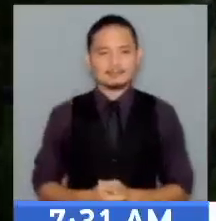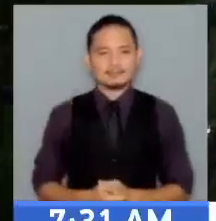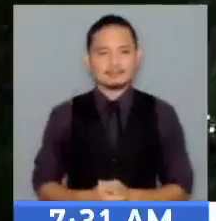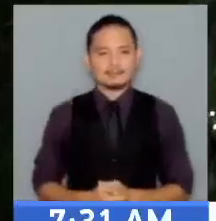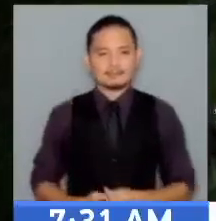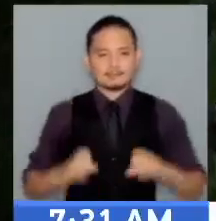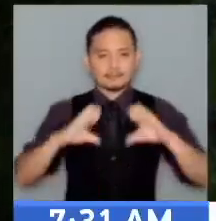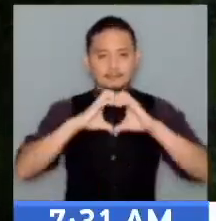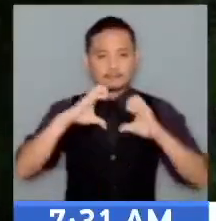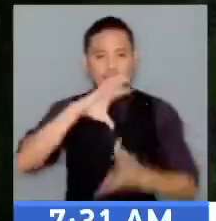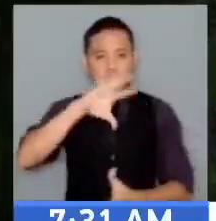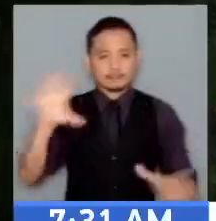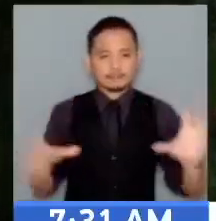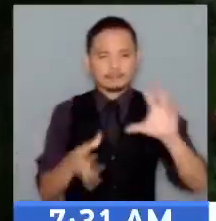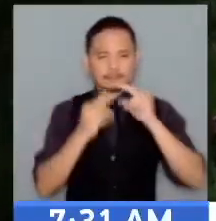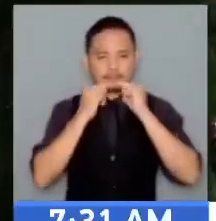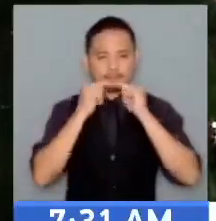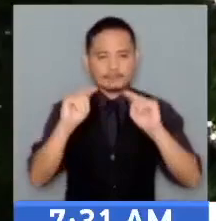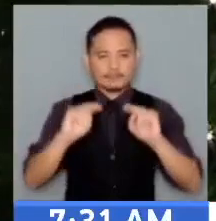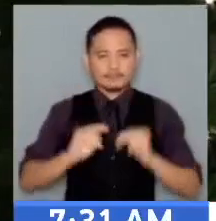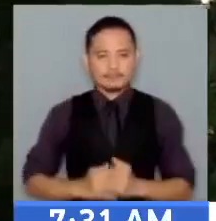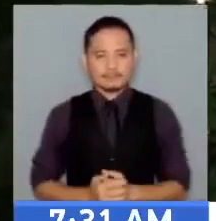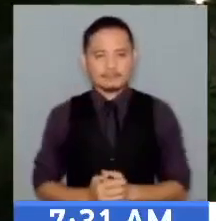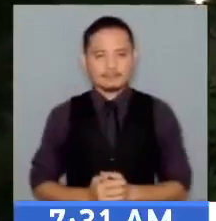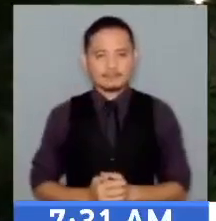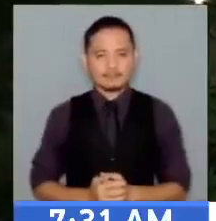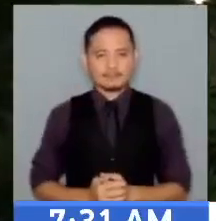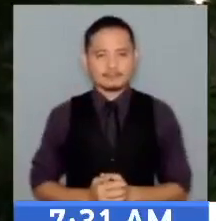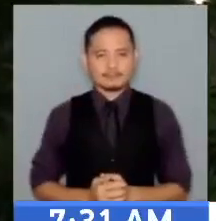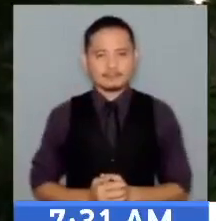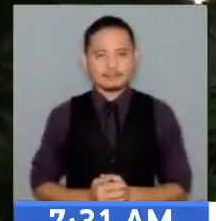sa GMA Integrated News.